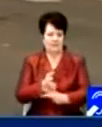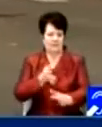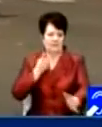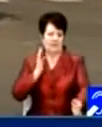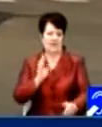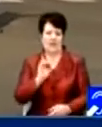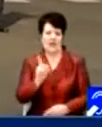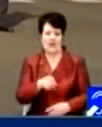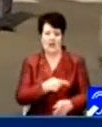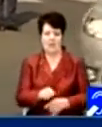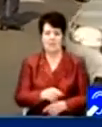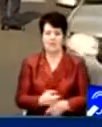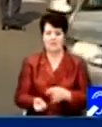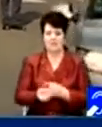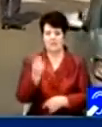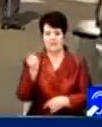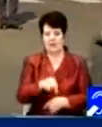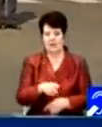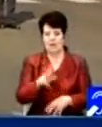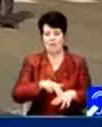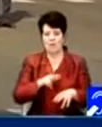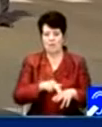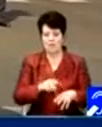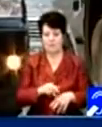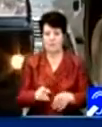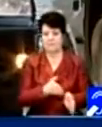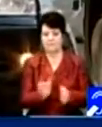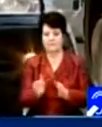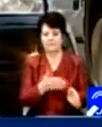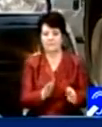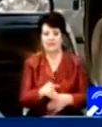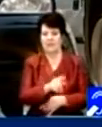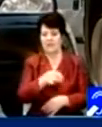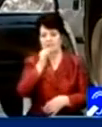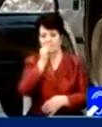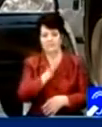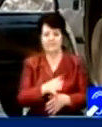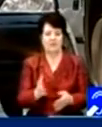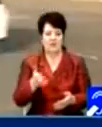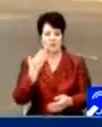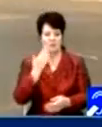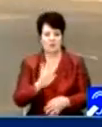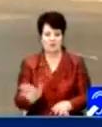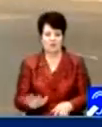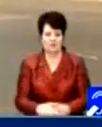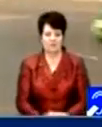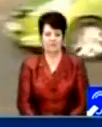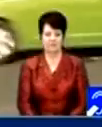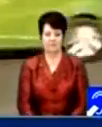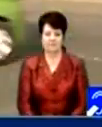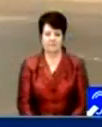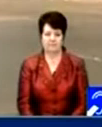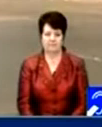dacă și-a făcut apariția un polițist care să fluidizeze traficul, misiunea lui nu a fost deloc ușoară.